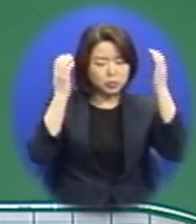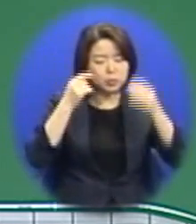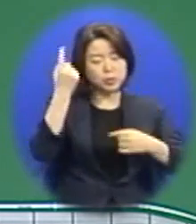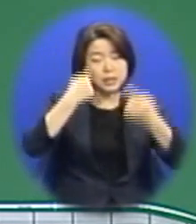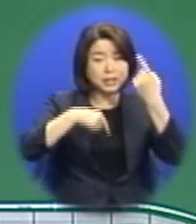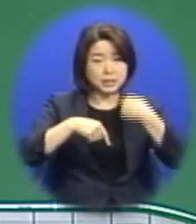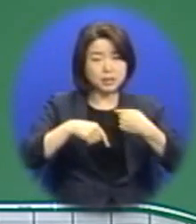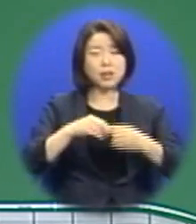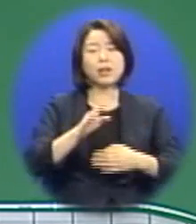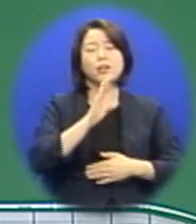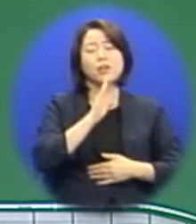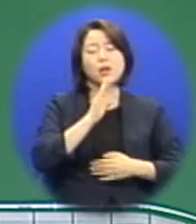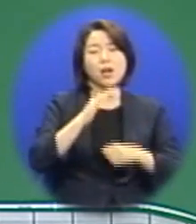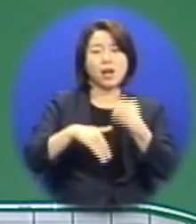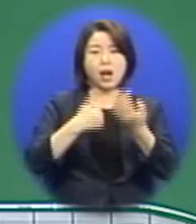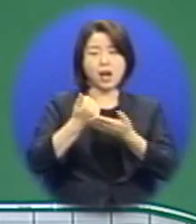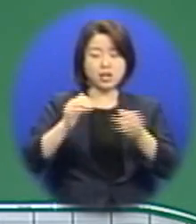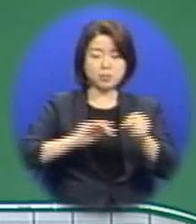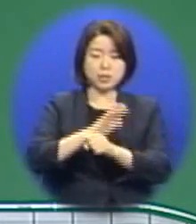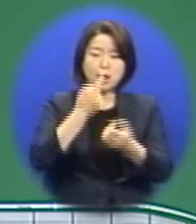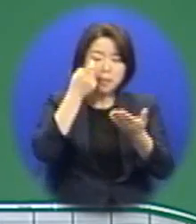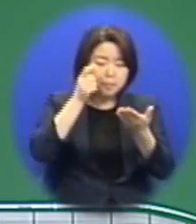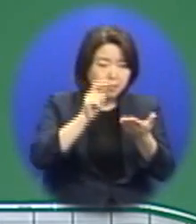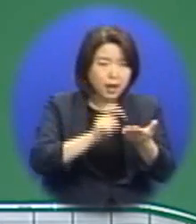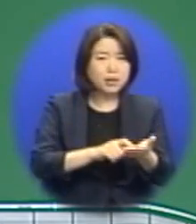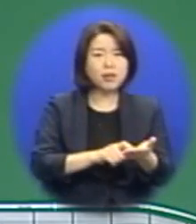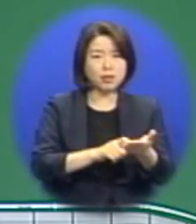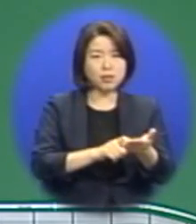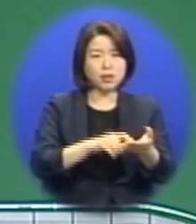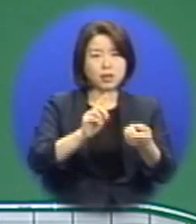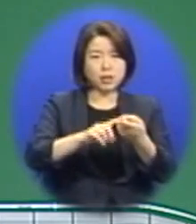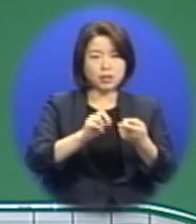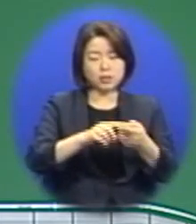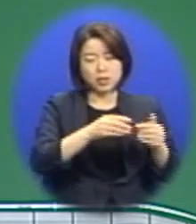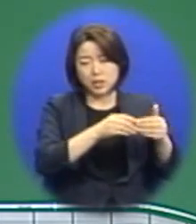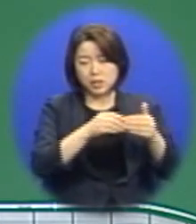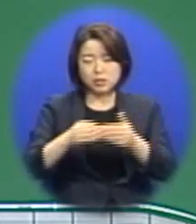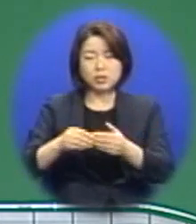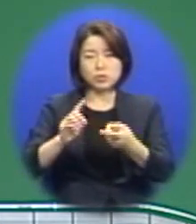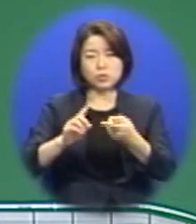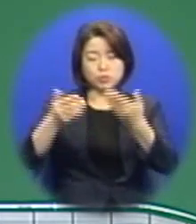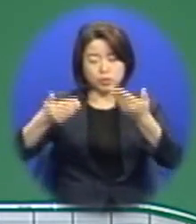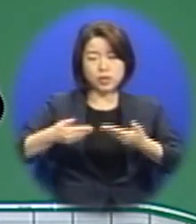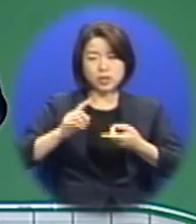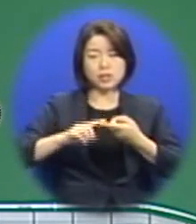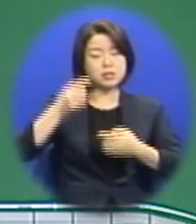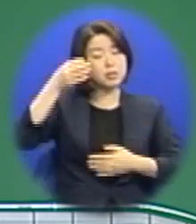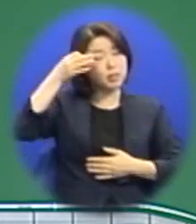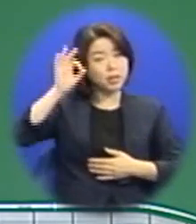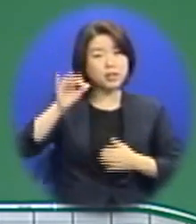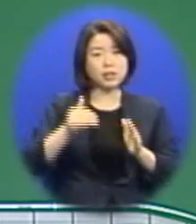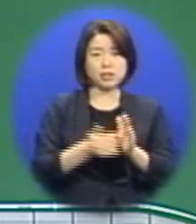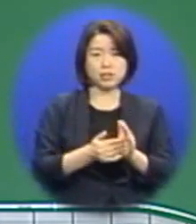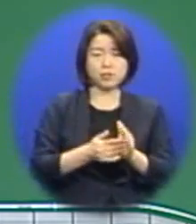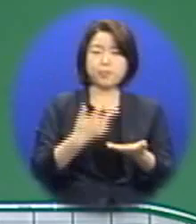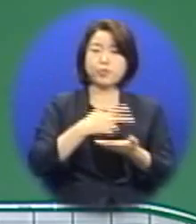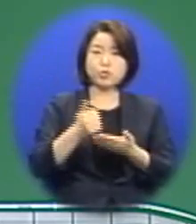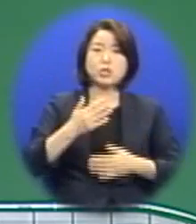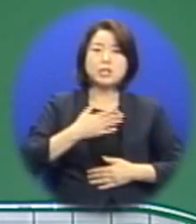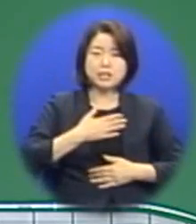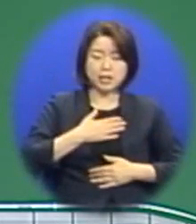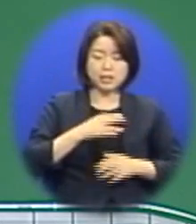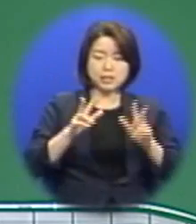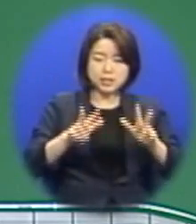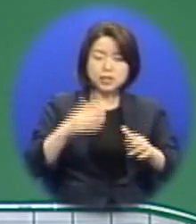사실은 하나님의 사랑을 발견하도록 나를 이끌었음을 깨달았습니다. 주님, 지금 저는 당신께